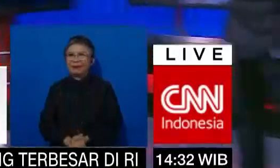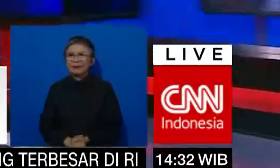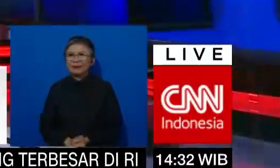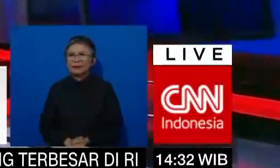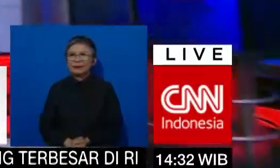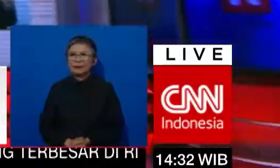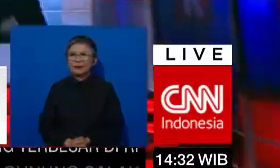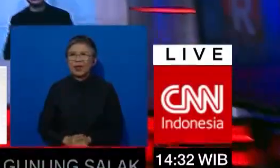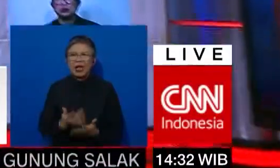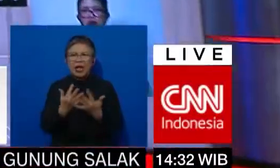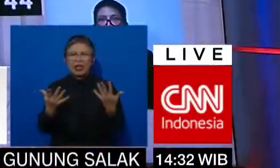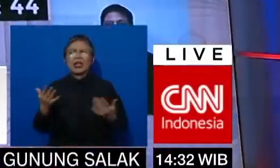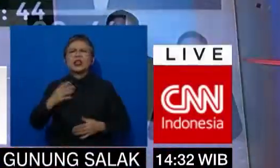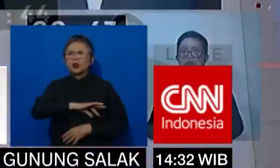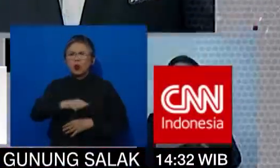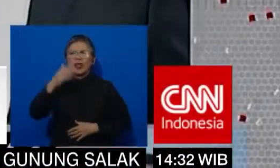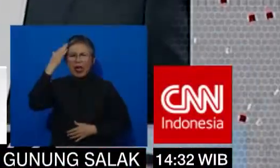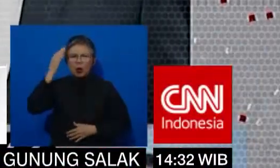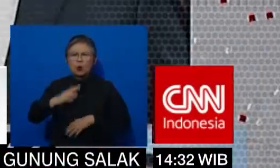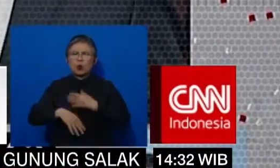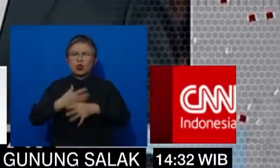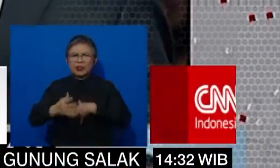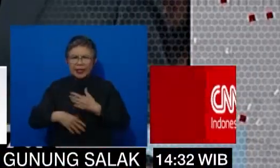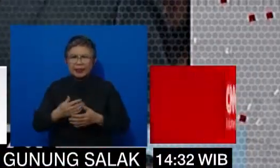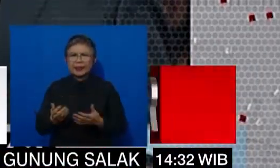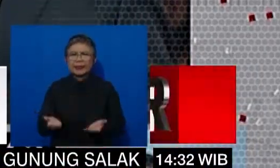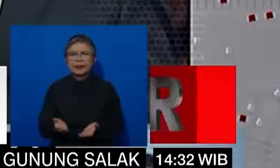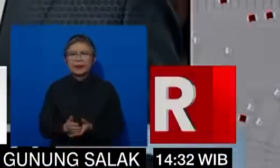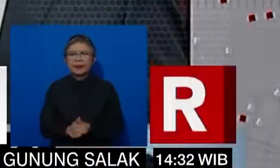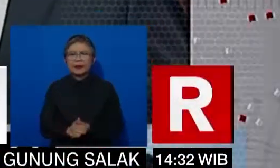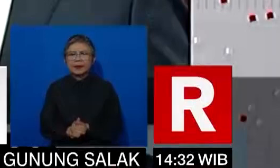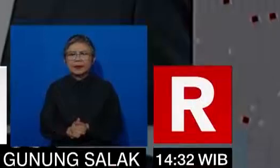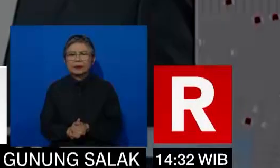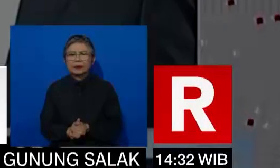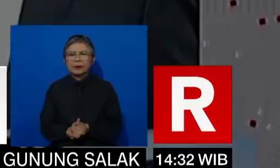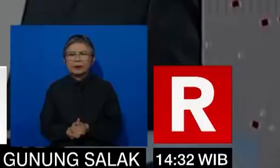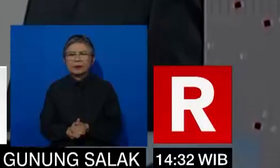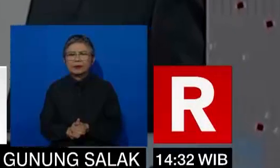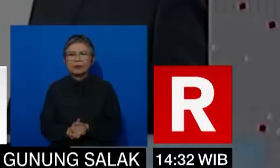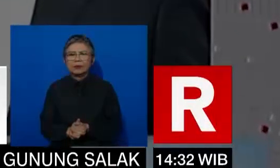Rakyat kita tahu ya bagaimana prosesnya ya. Yang